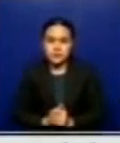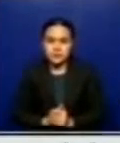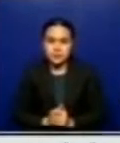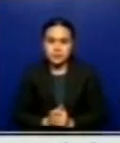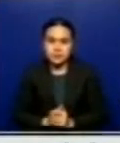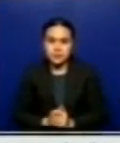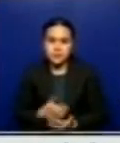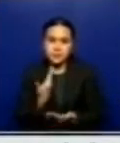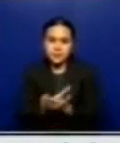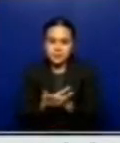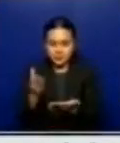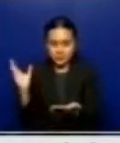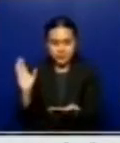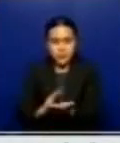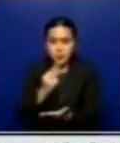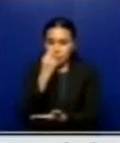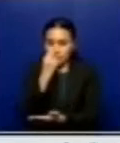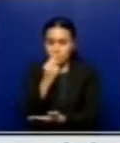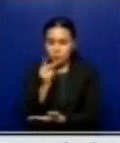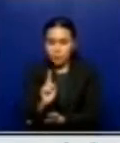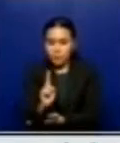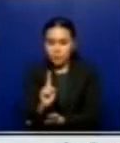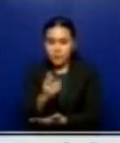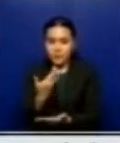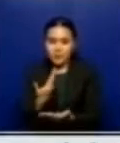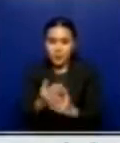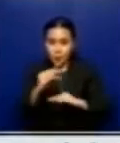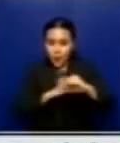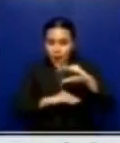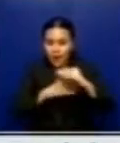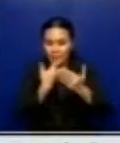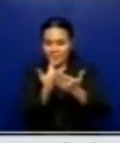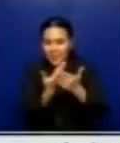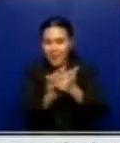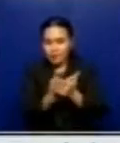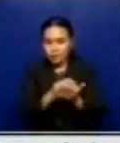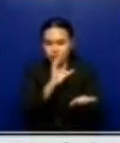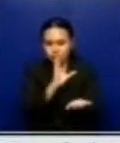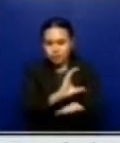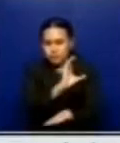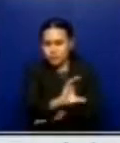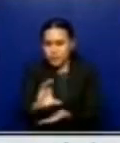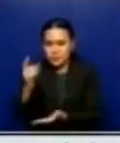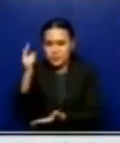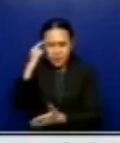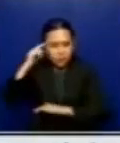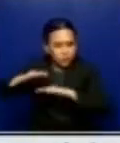างบประมาณที่ตั้งไว้แต่ละโครงการจะสูงกว่าความเป็นจ